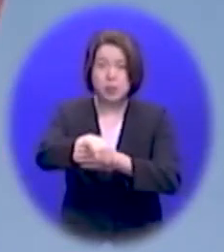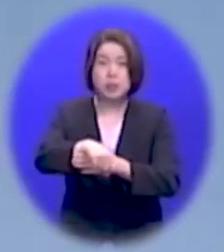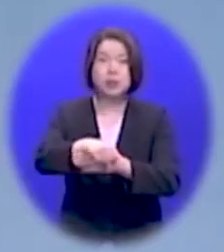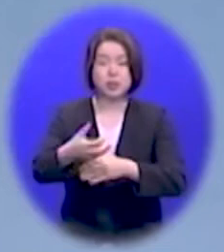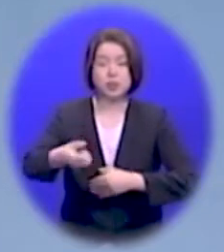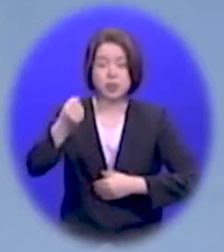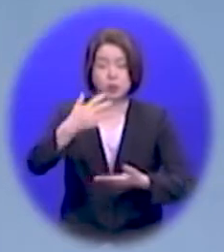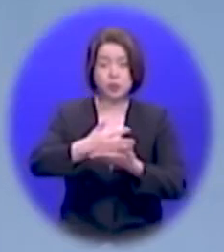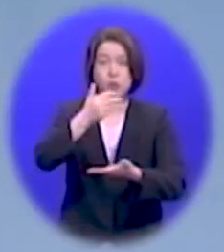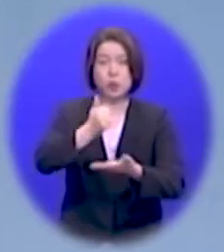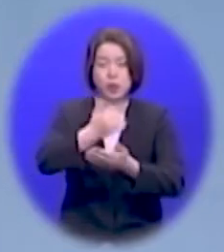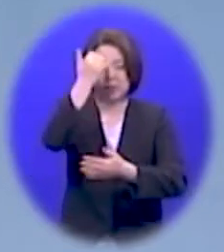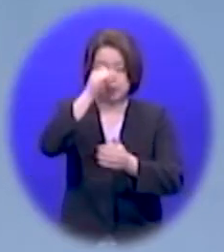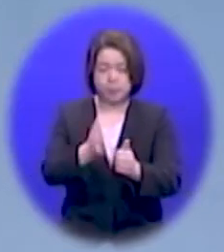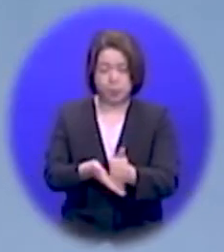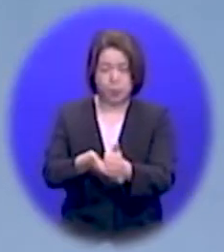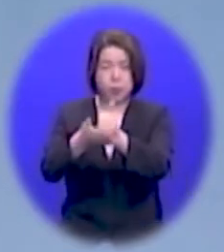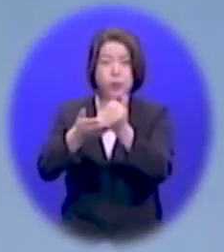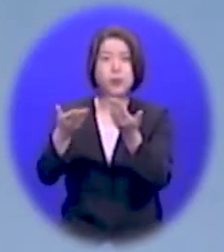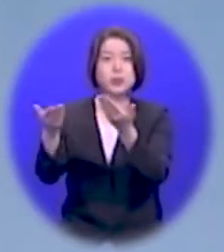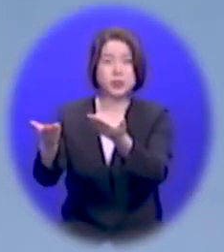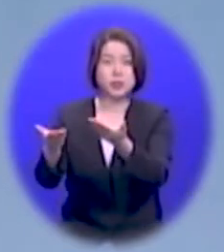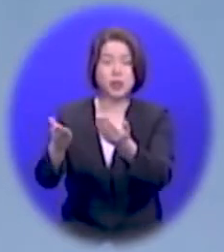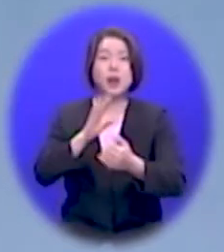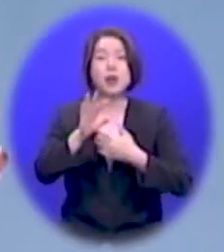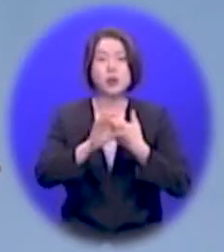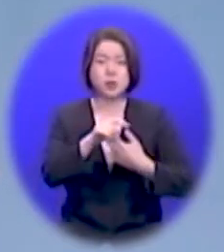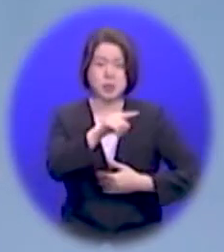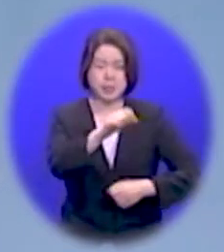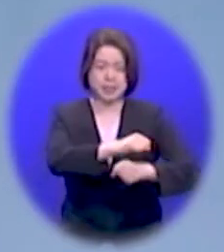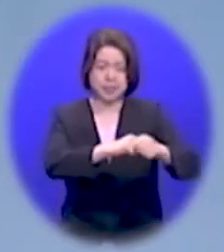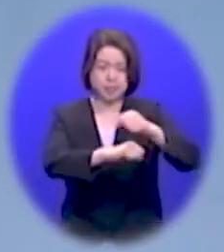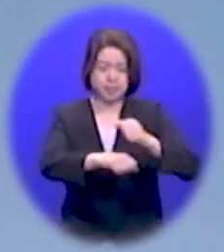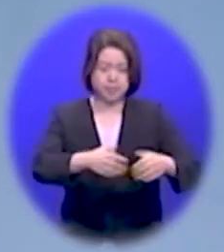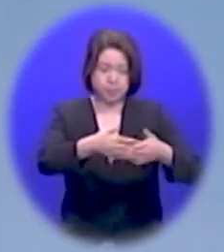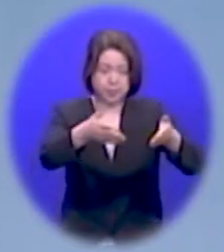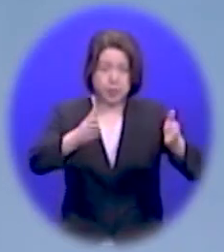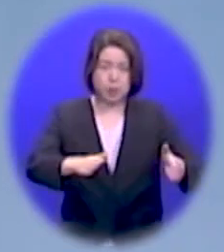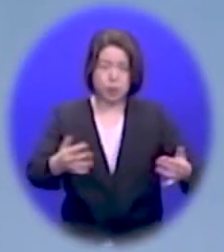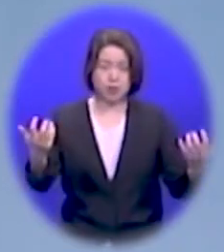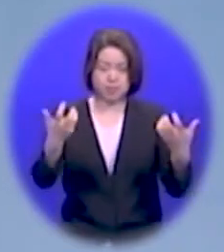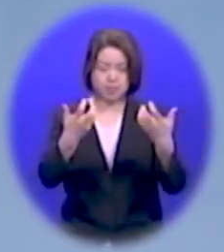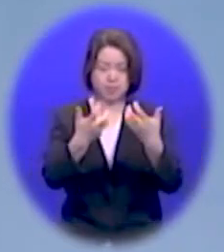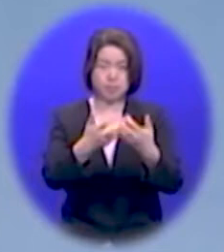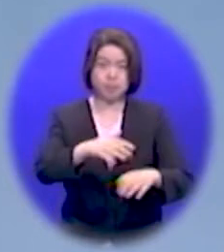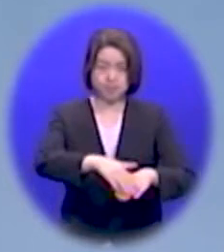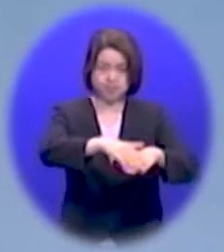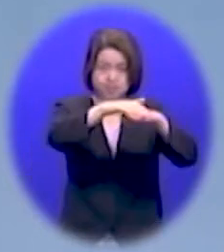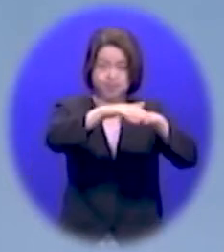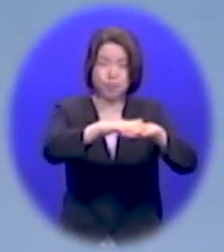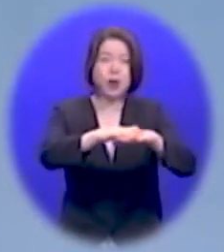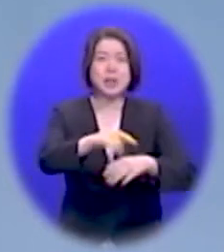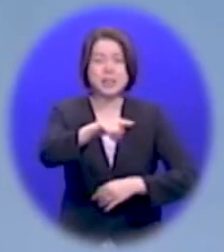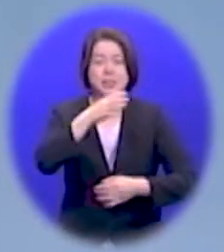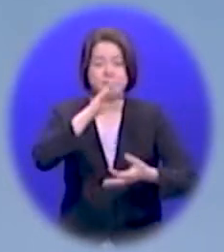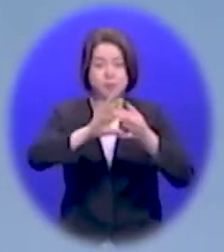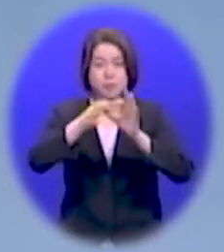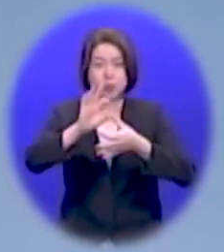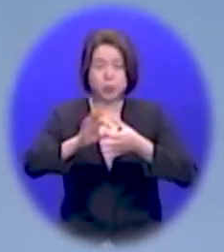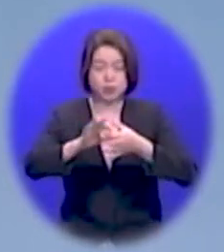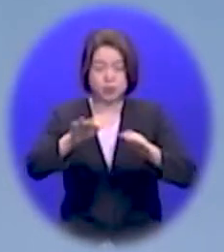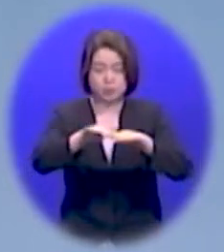공경하라 그리하면 네 창고가 가지게 차고 네 포도즙 틀에 새 포도즙이 넘치리라